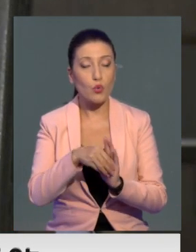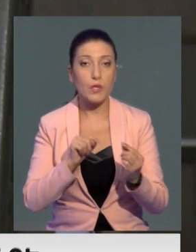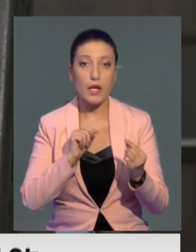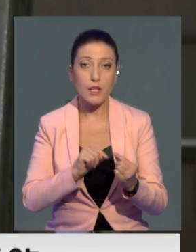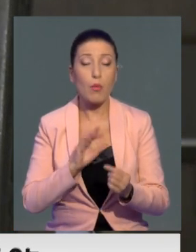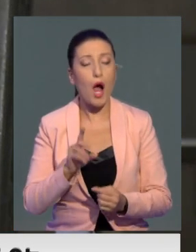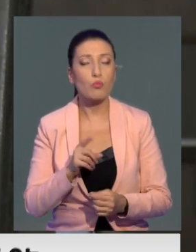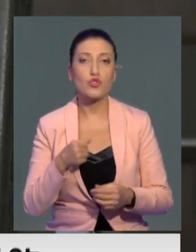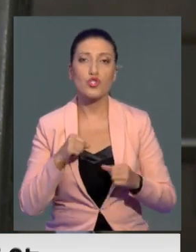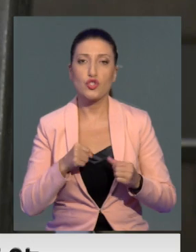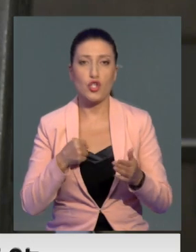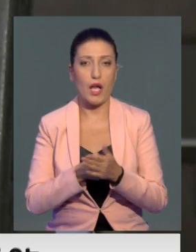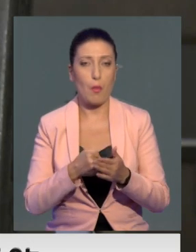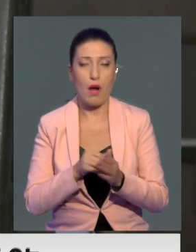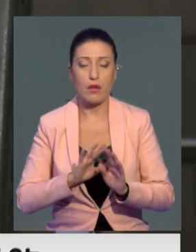կոռուպցիայի դեմ, որովհետեւ